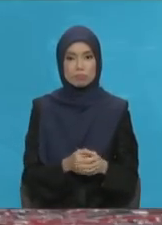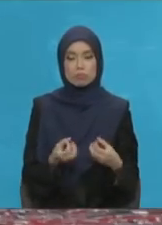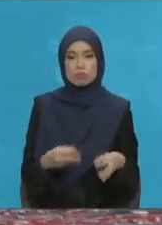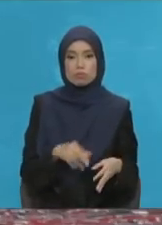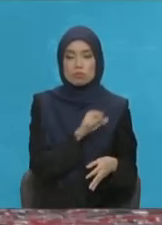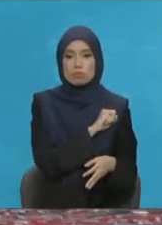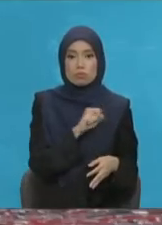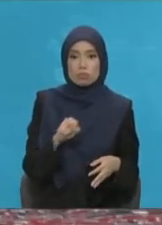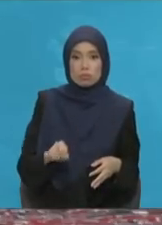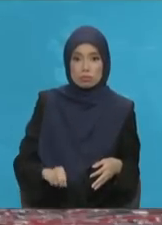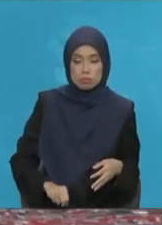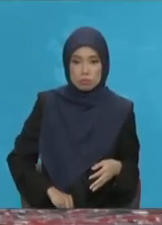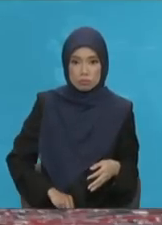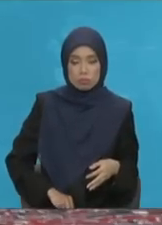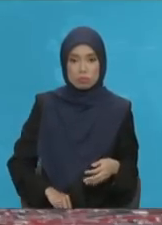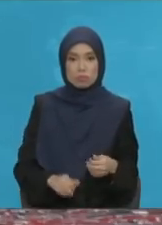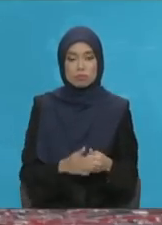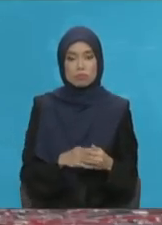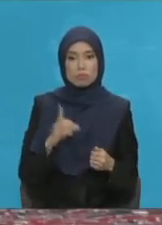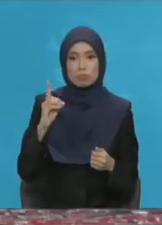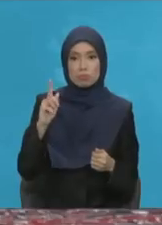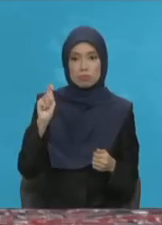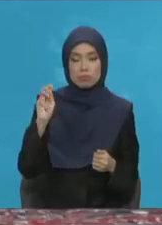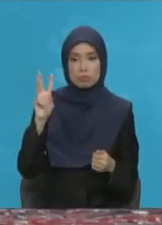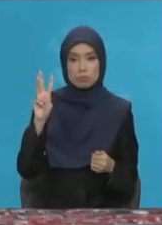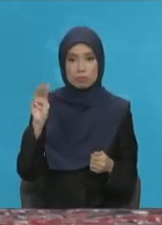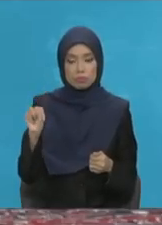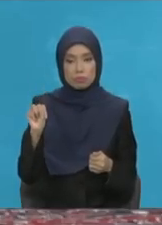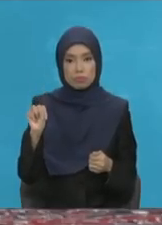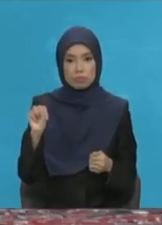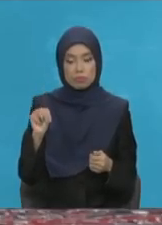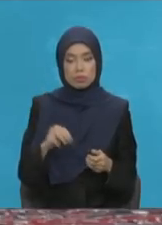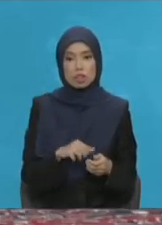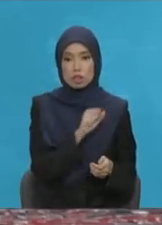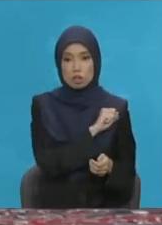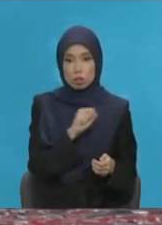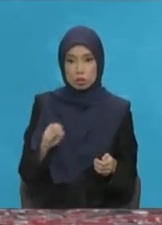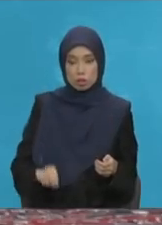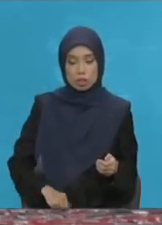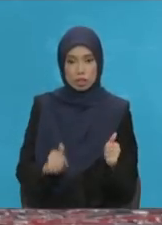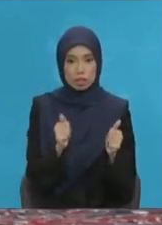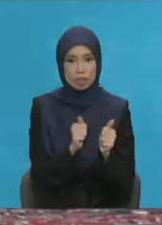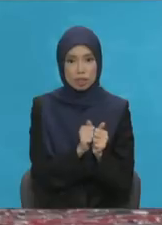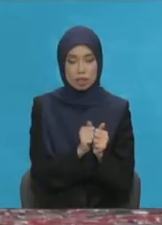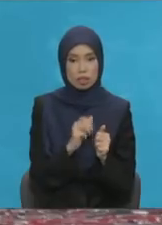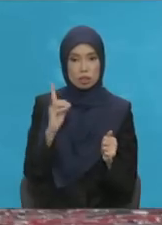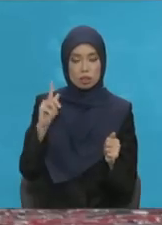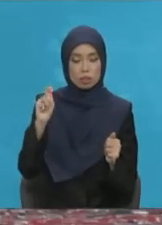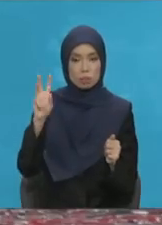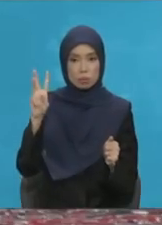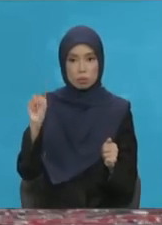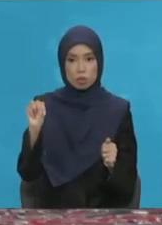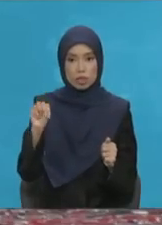dulu yang teramat Mulia Paduka Sri pangeran di Gadung sahibul Mal Pangeran Muda haji